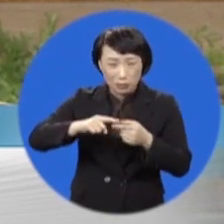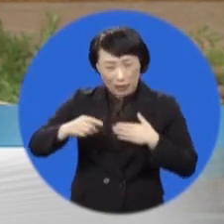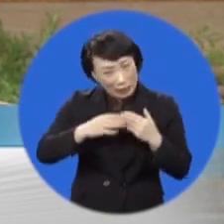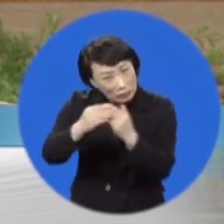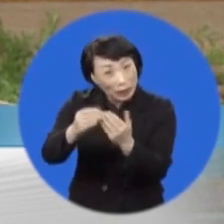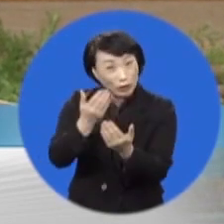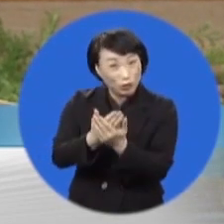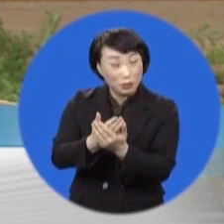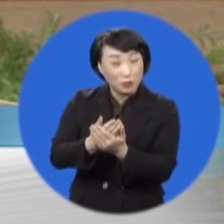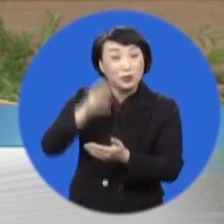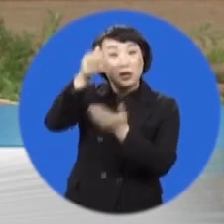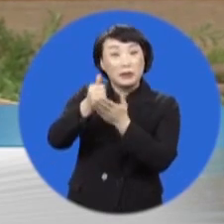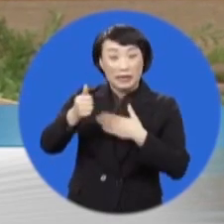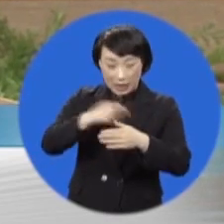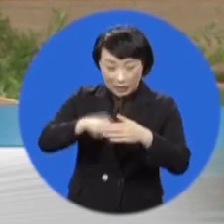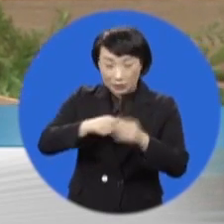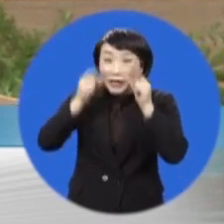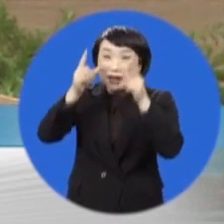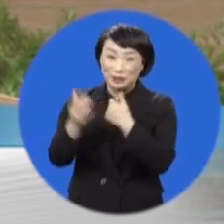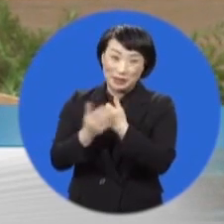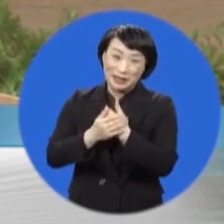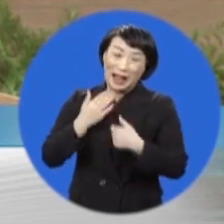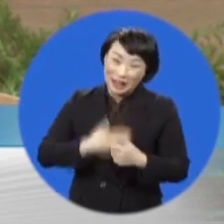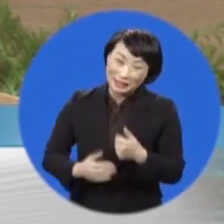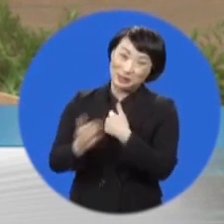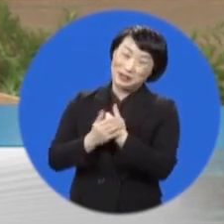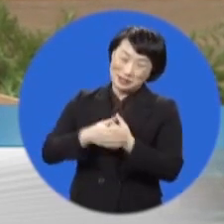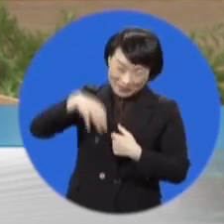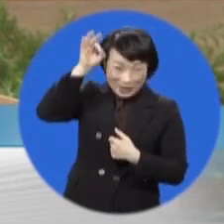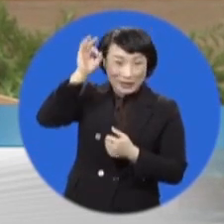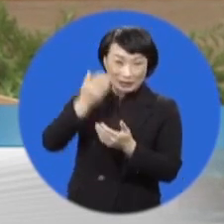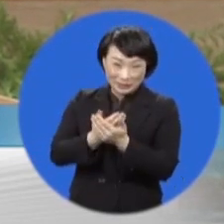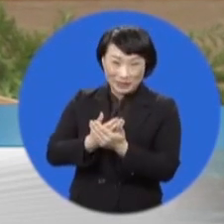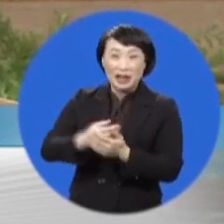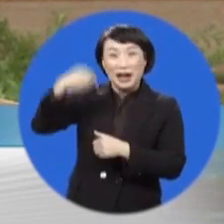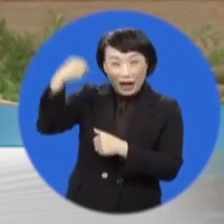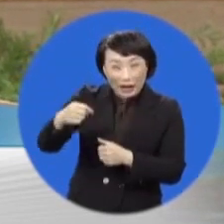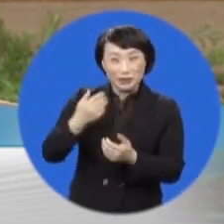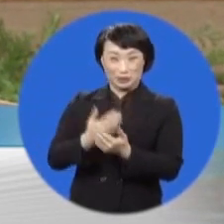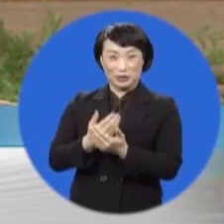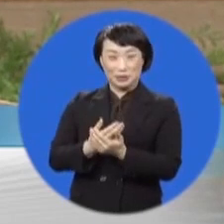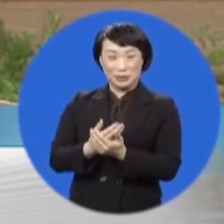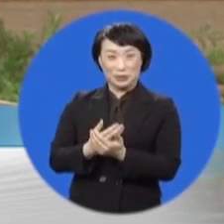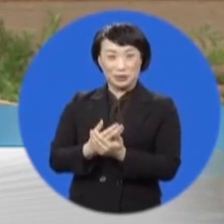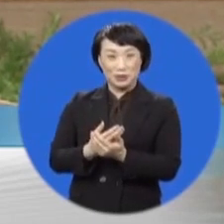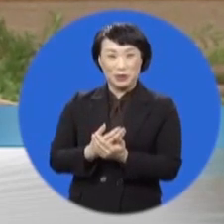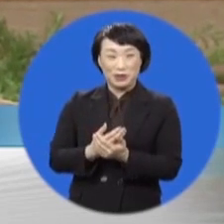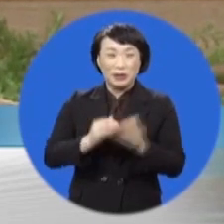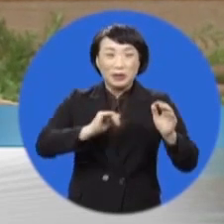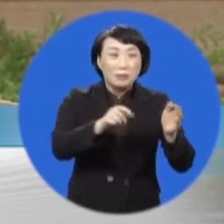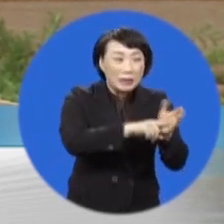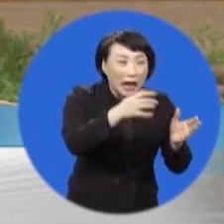하시되 정명 인해 숙여 섭게 맞게 아쉬워 아이 위한 생각나게 아 중 하루에 처소 일상